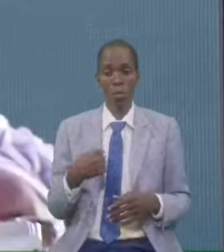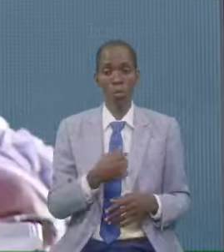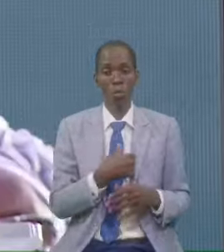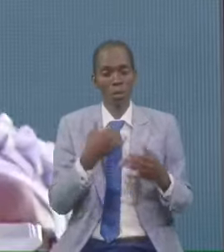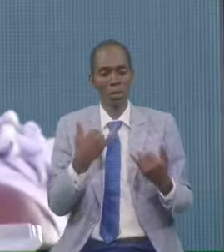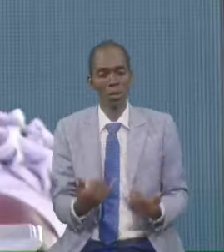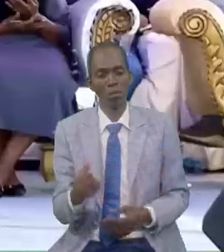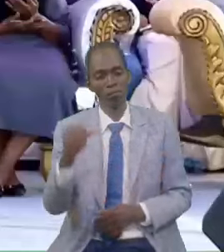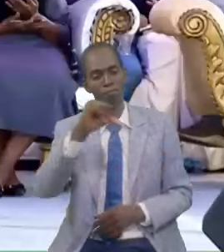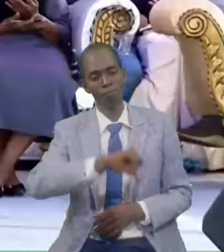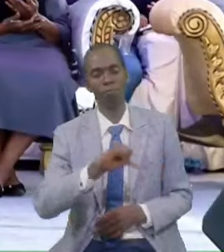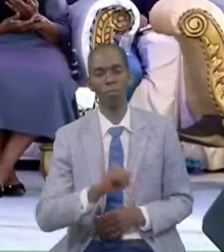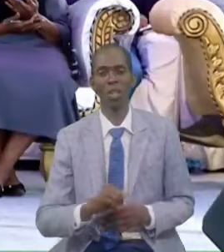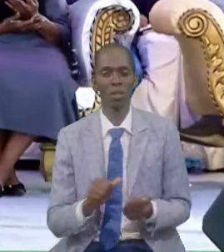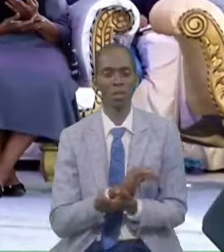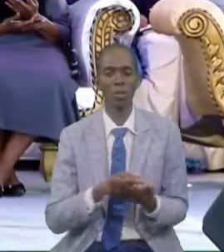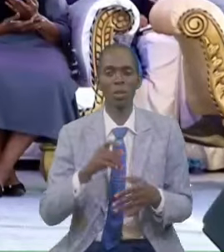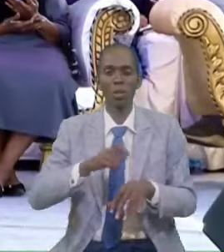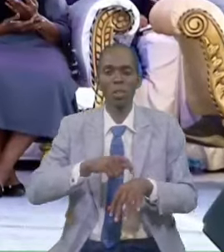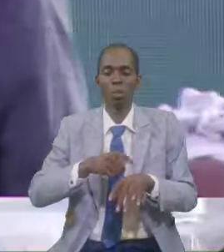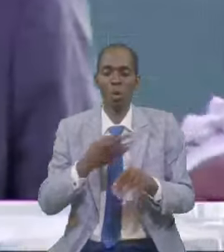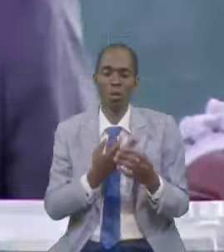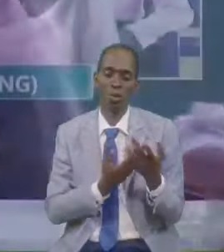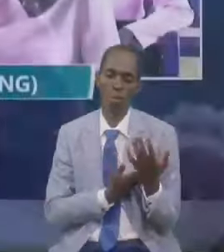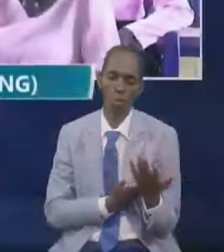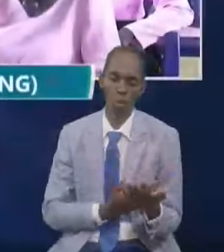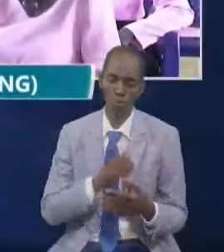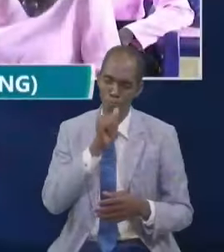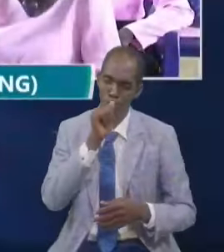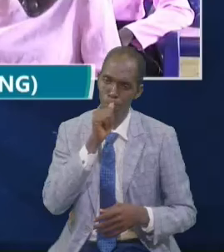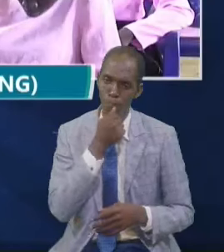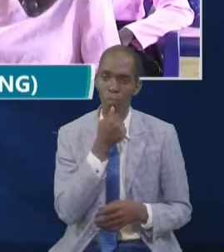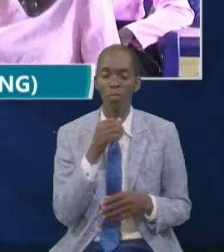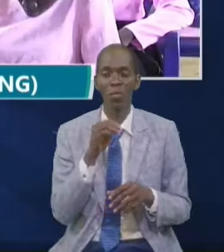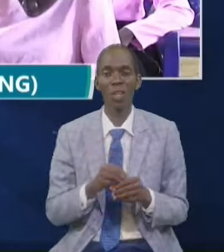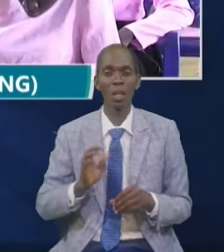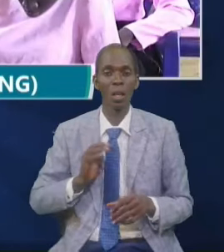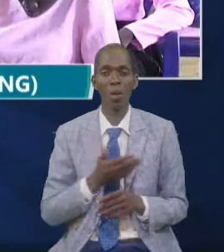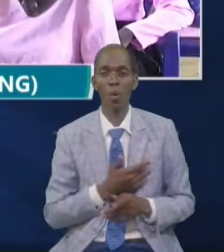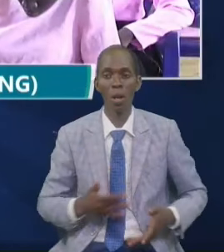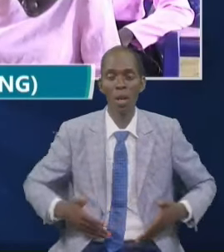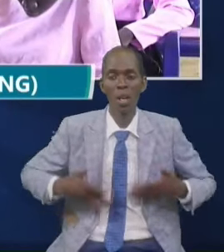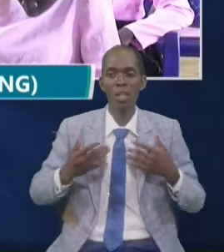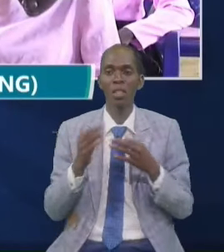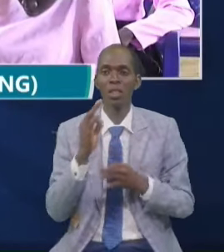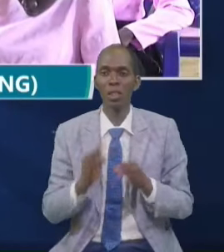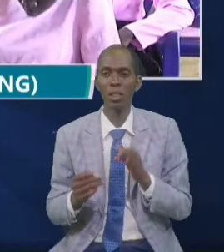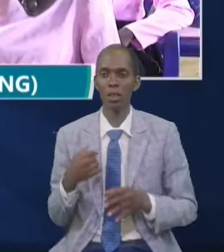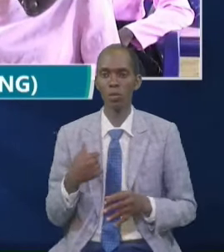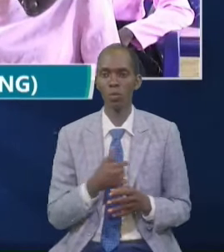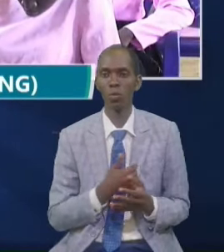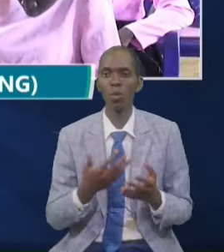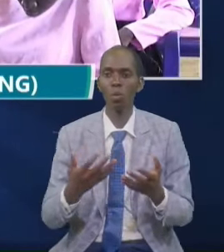period. అలా చెప్పి మనం వేచి ఉన్న సమయాన్ని వారు పాడు చేస్తారు. In our lives, మన జీవితాల్లో, if we're going to be the hero he wants us to